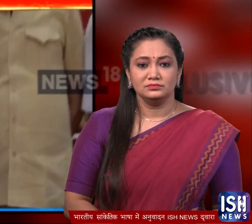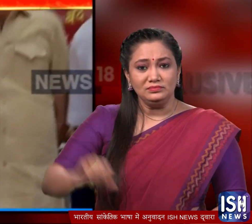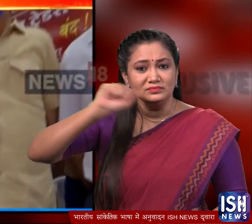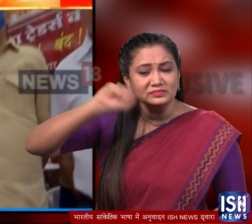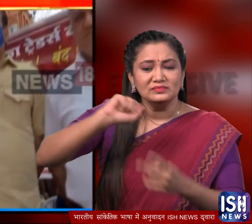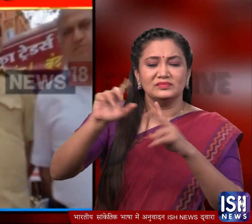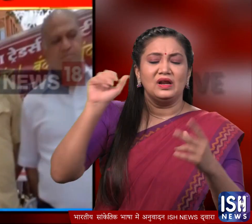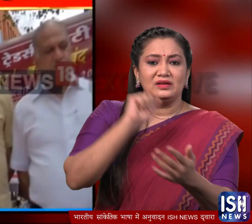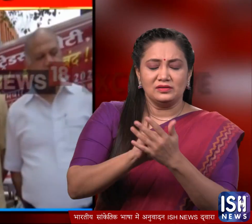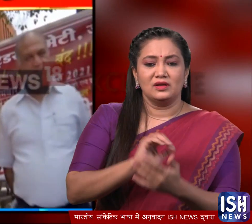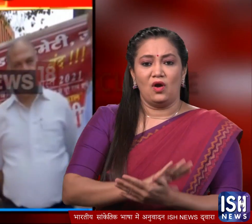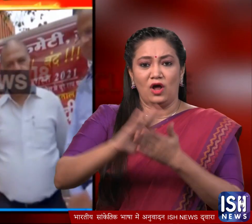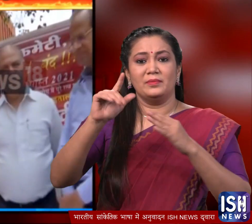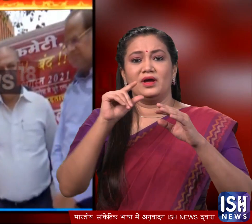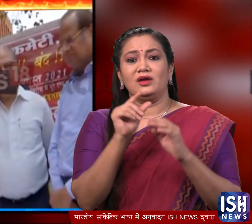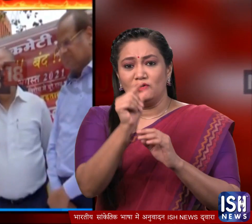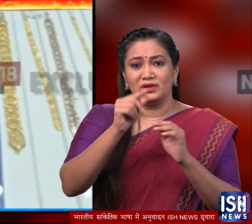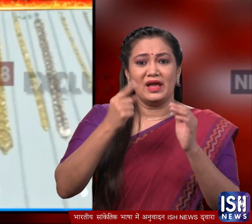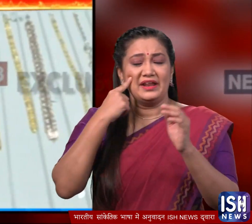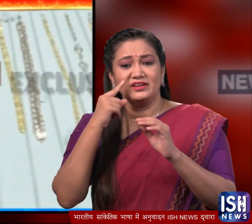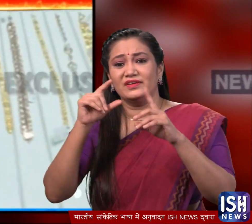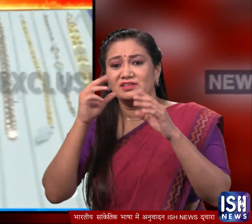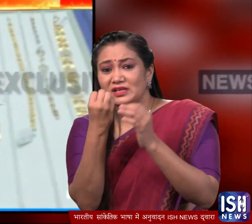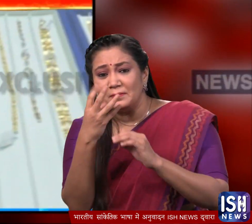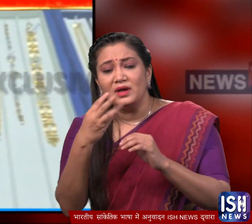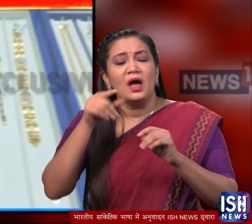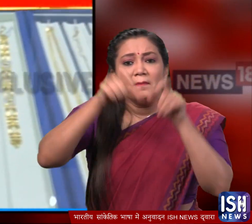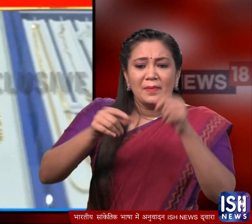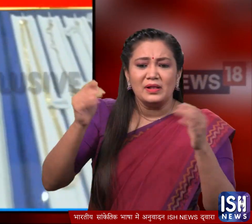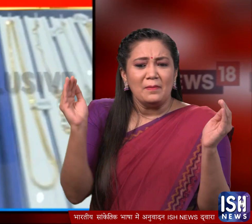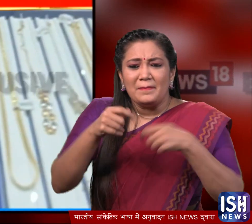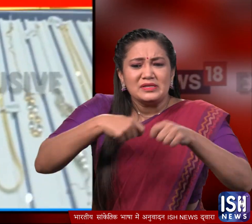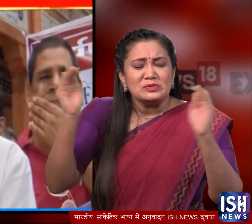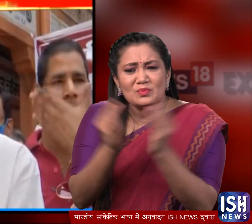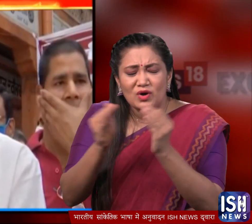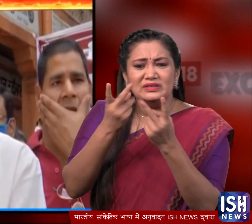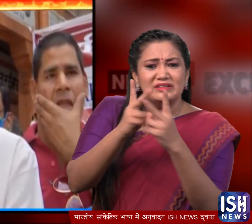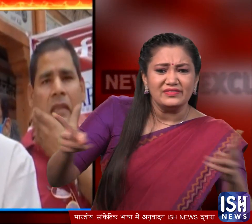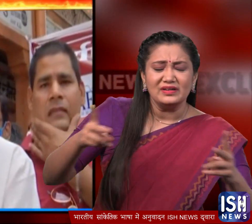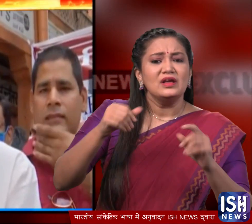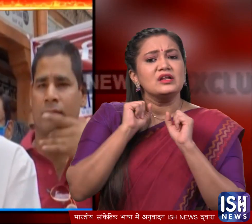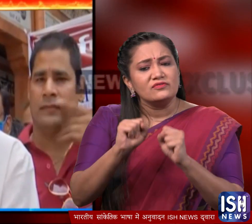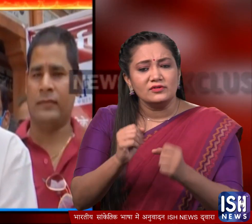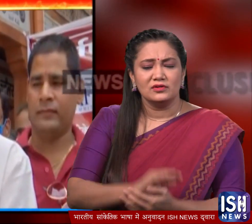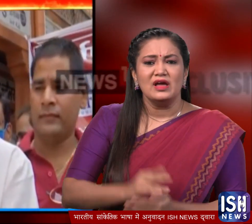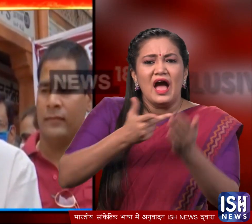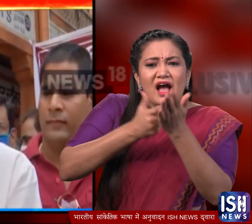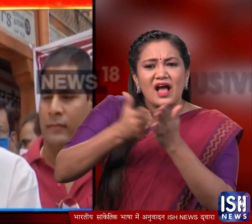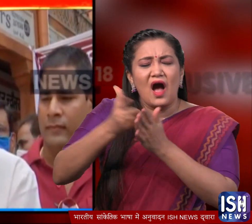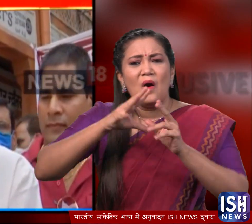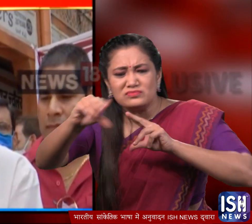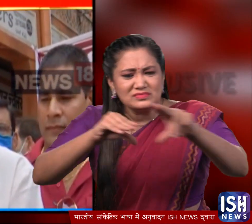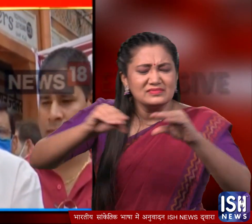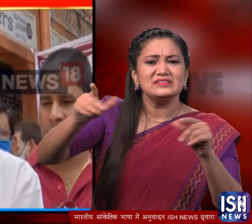रहे लोगों ने हॉलमार्क यूनिक आइडेंटिफिकेशन नंबर से छोटे कारोबारियों को नुकसान होने का अंदेशा जताया। छोटे छोटे कारीगर गांव-गांव में